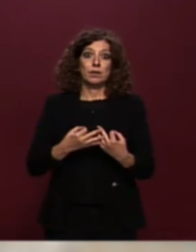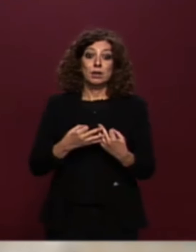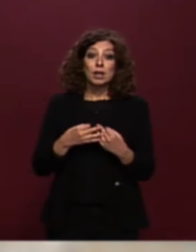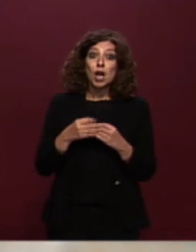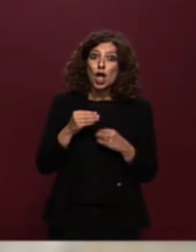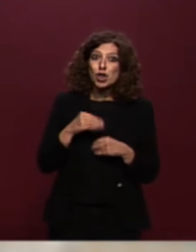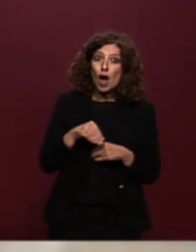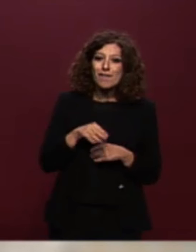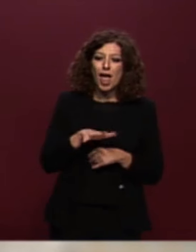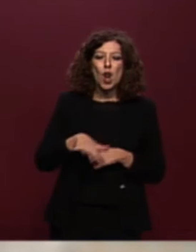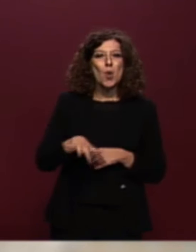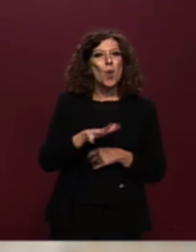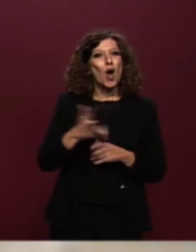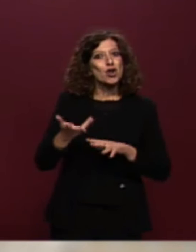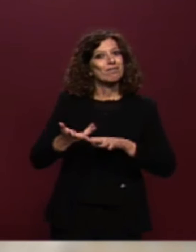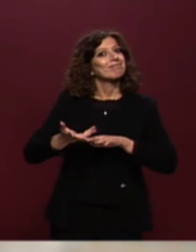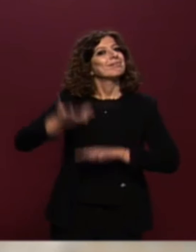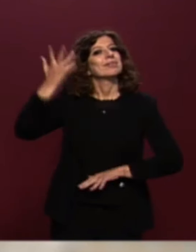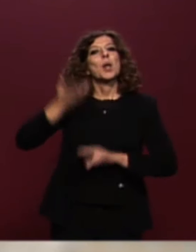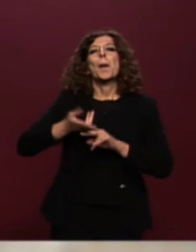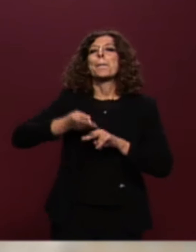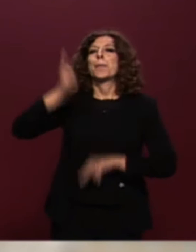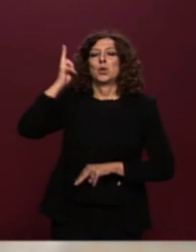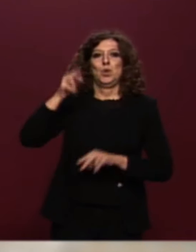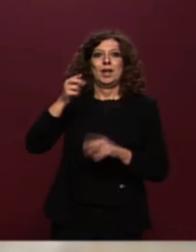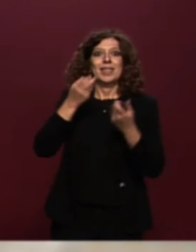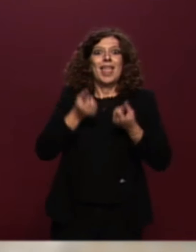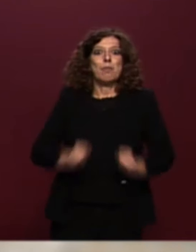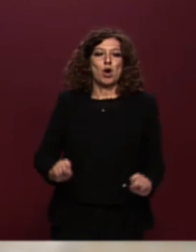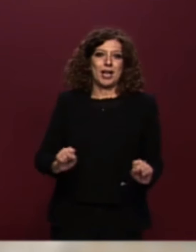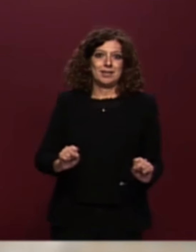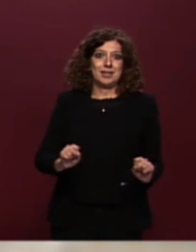più alto della democrazia, è fondamentale affinché